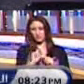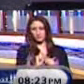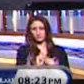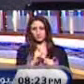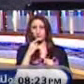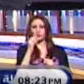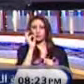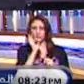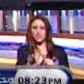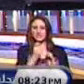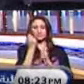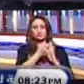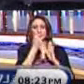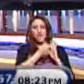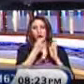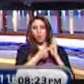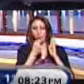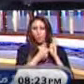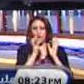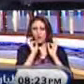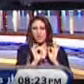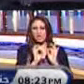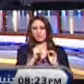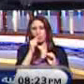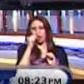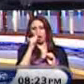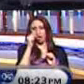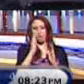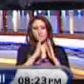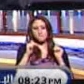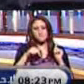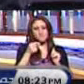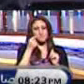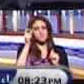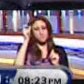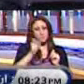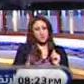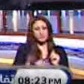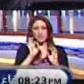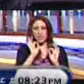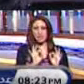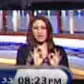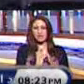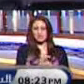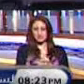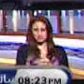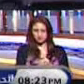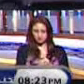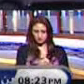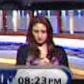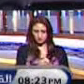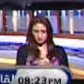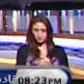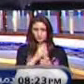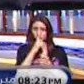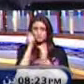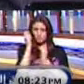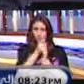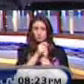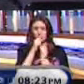257613، أرجوكم ما تخلوش حد يضيع حقه. أي مواطن مصري كان موجود تم امتهان